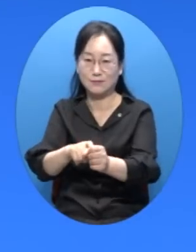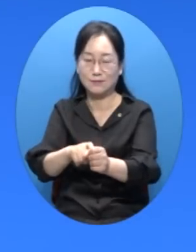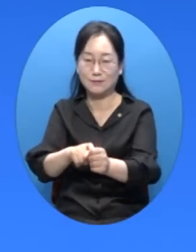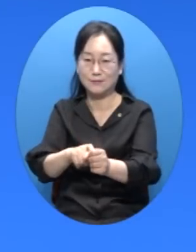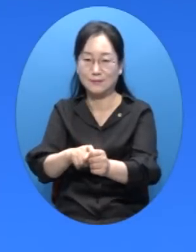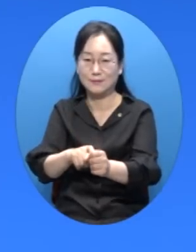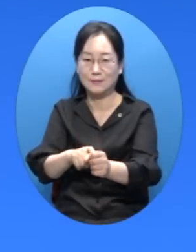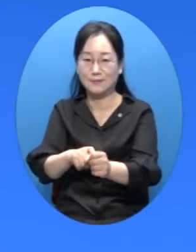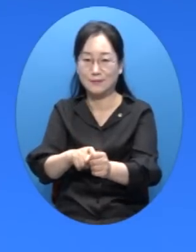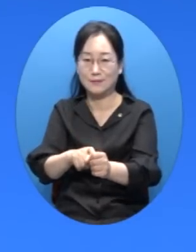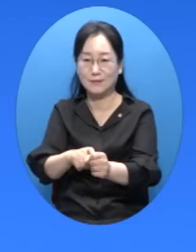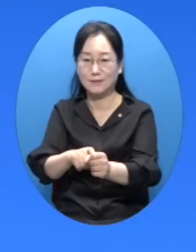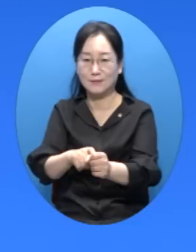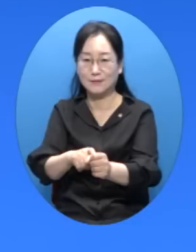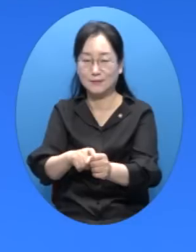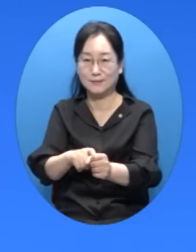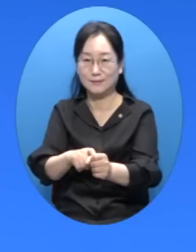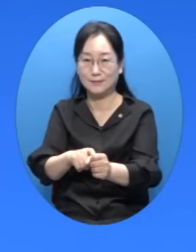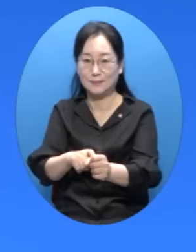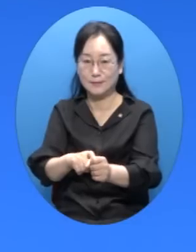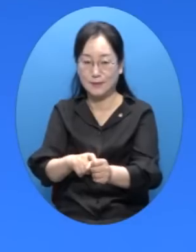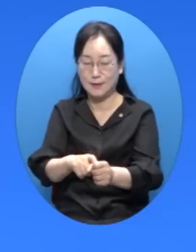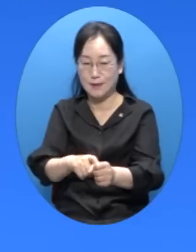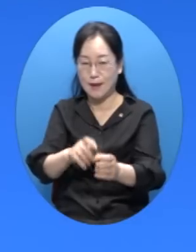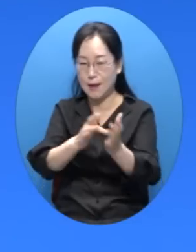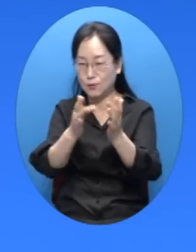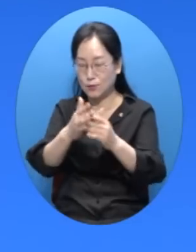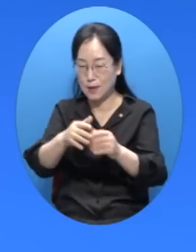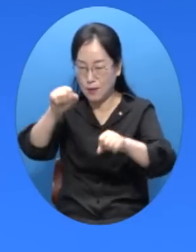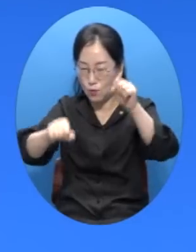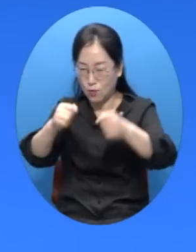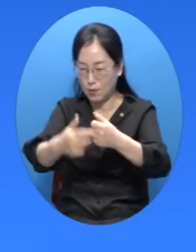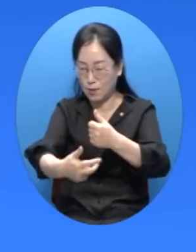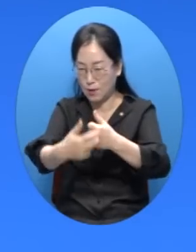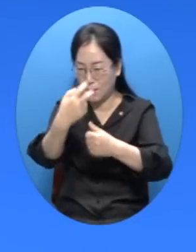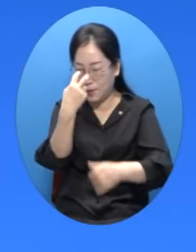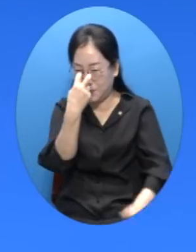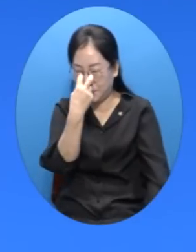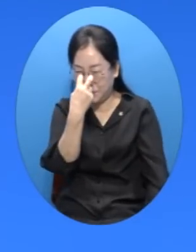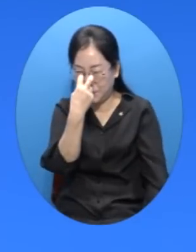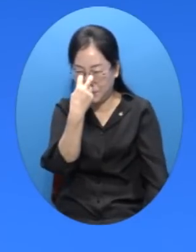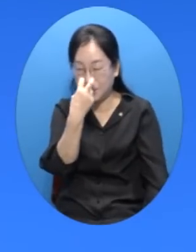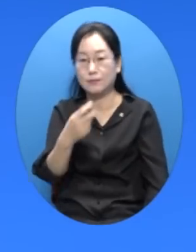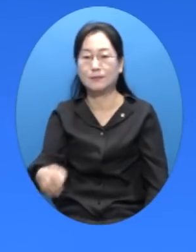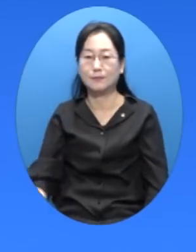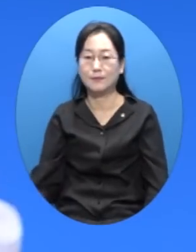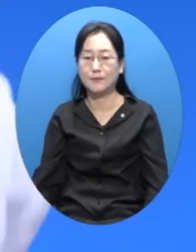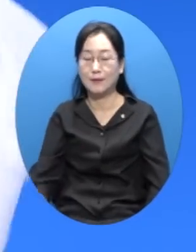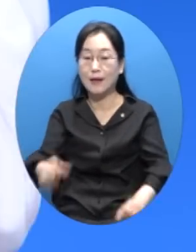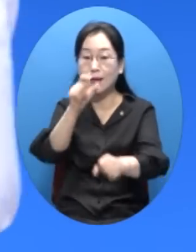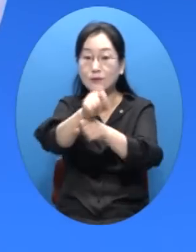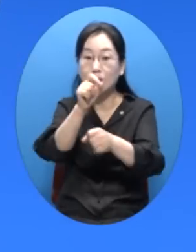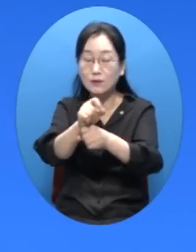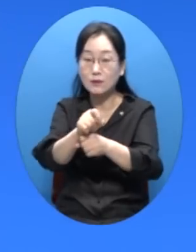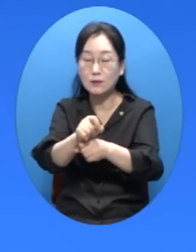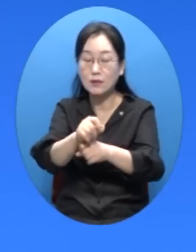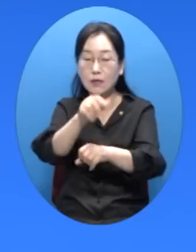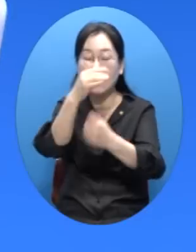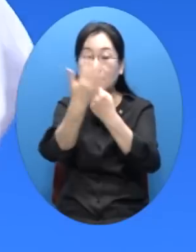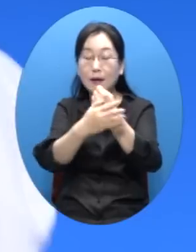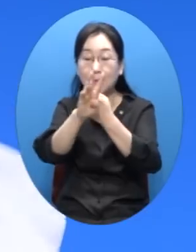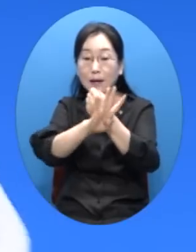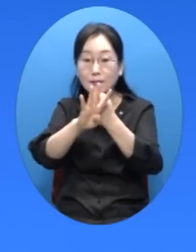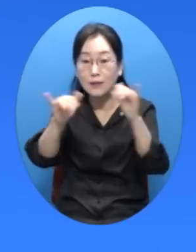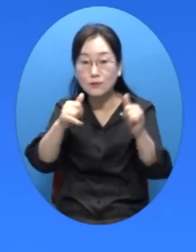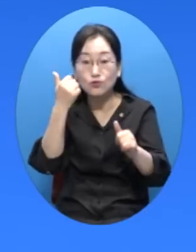그 자리에서 지켜보고 있었던 것입니다. 서기관과 바리새인은 그 회당의 지도급에 있는